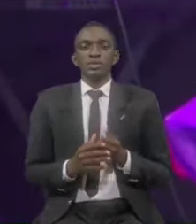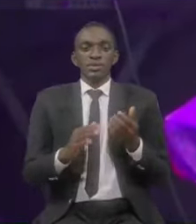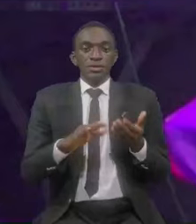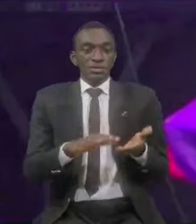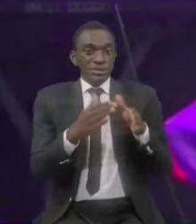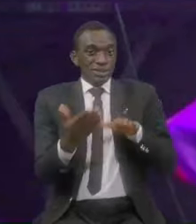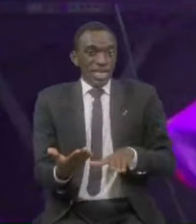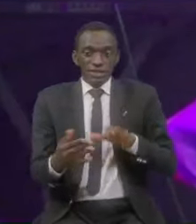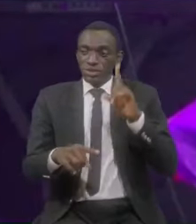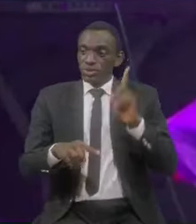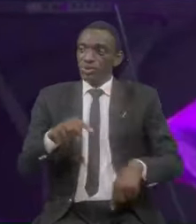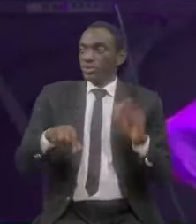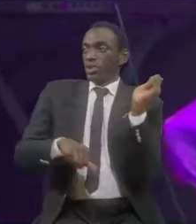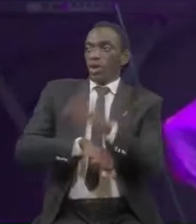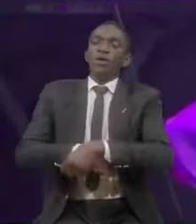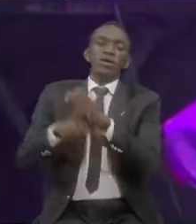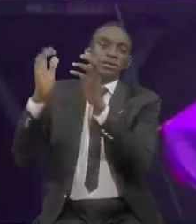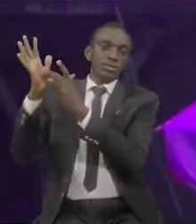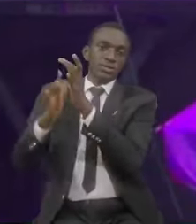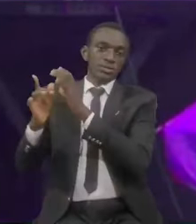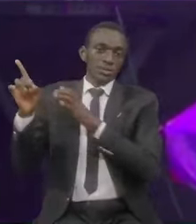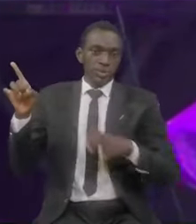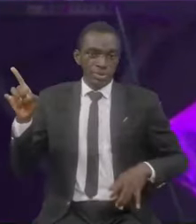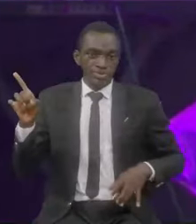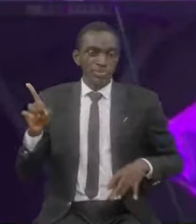La mort ne peut pas avoir la domination sur lui.